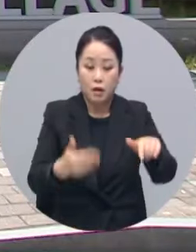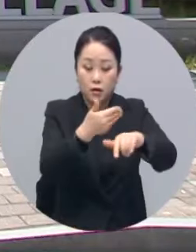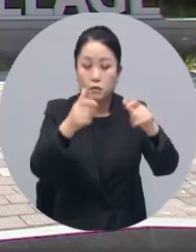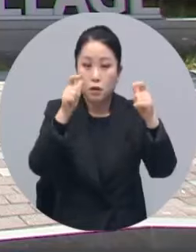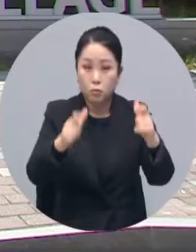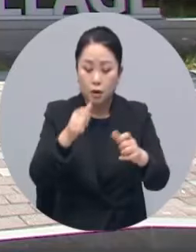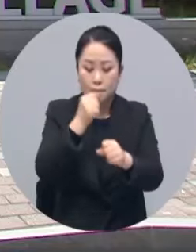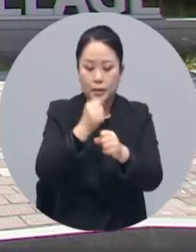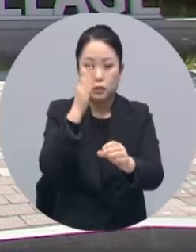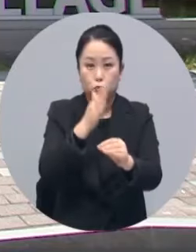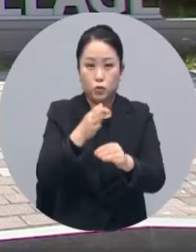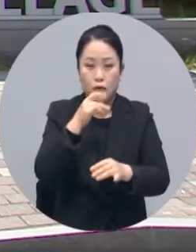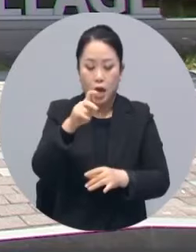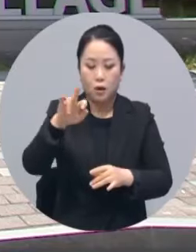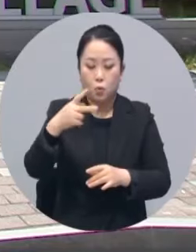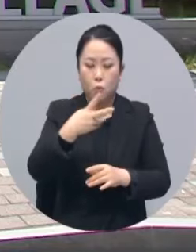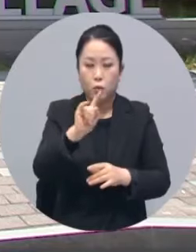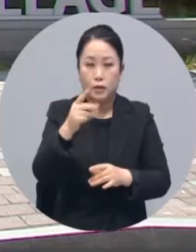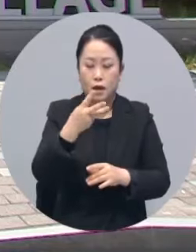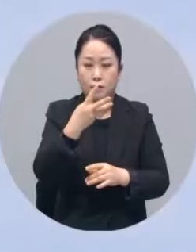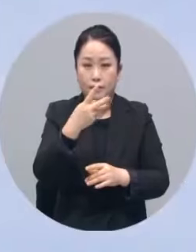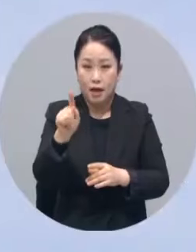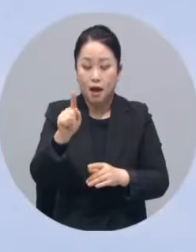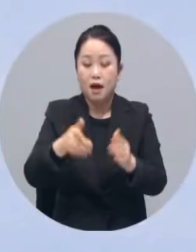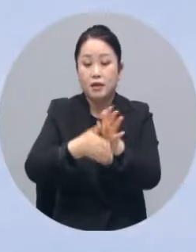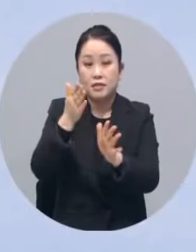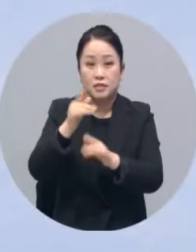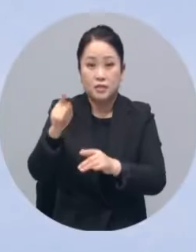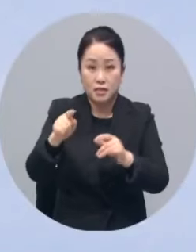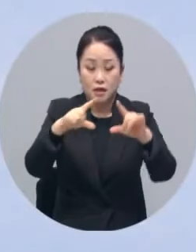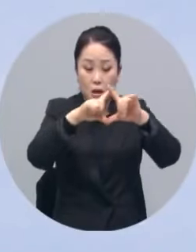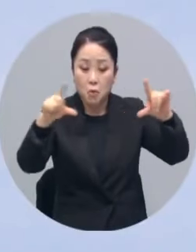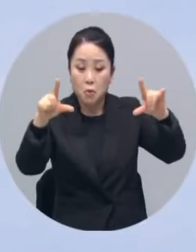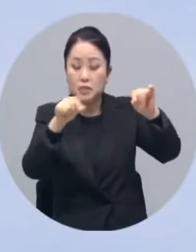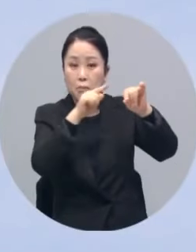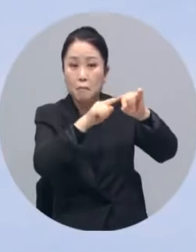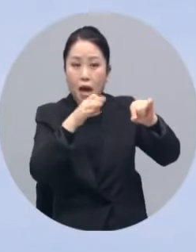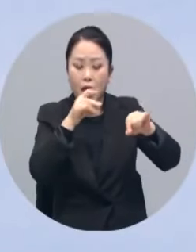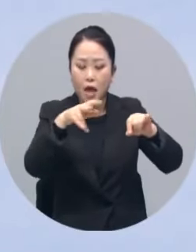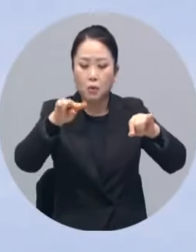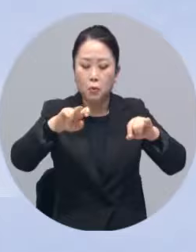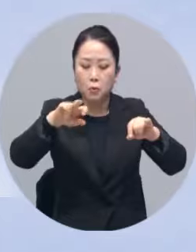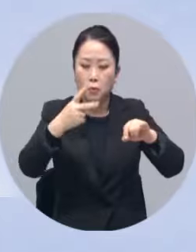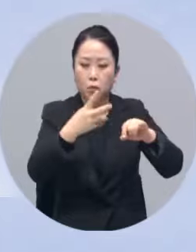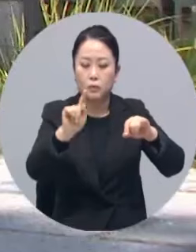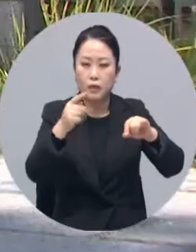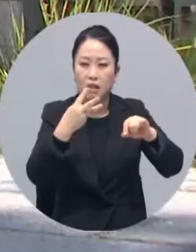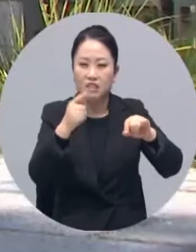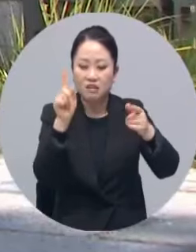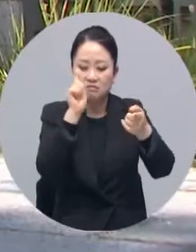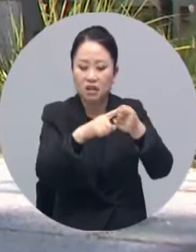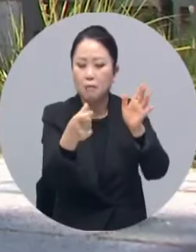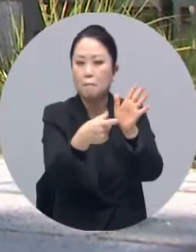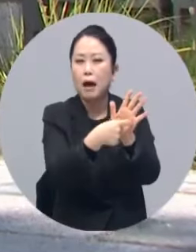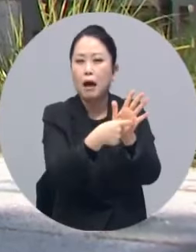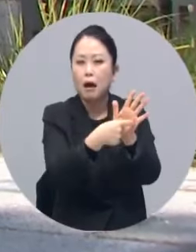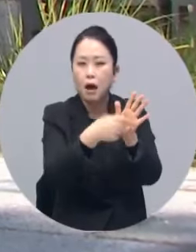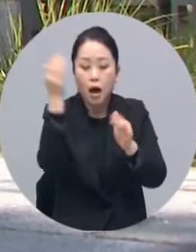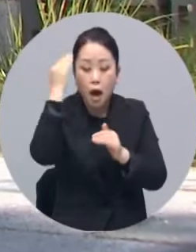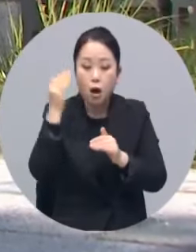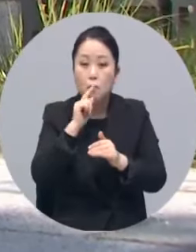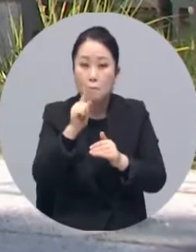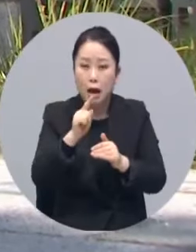강서구에 조성 중인 에코델타시티. 도로 표지판에는 외래어인 에코델타가 그대로 써져 있고 한글 하나 없이 영어로만